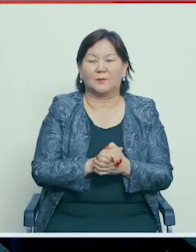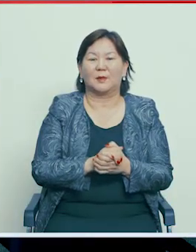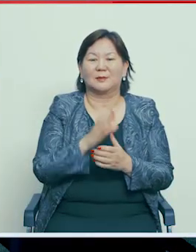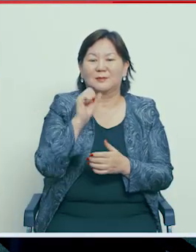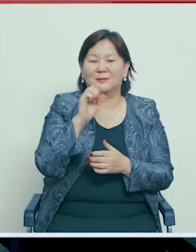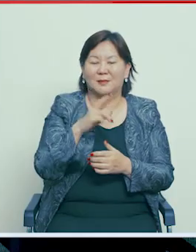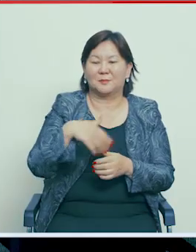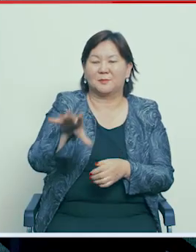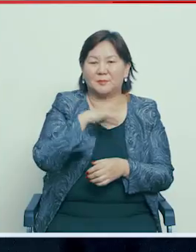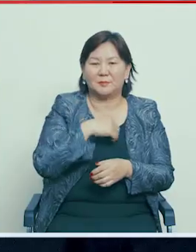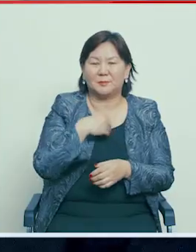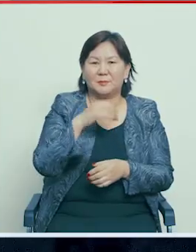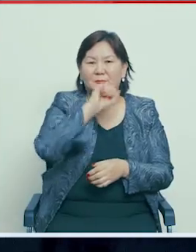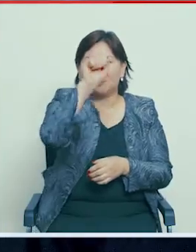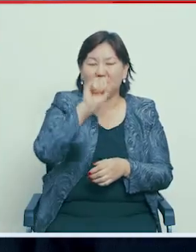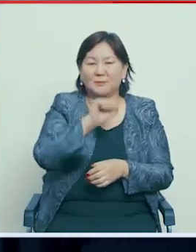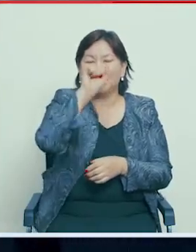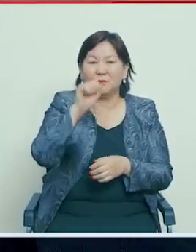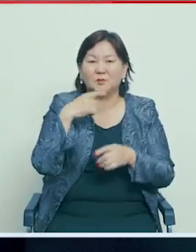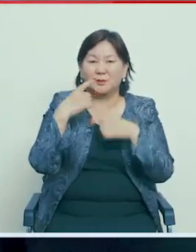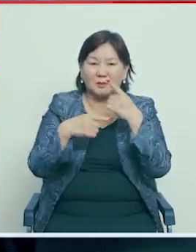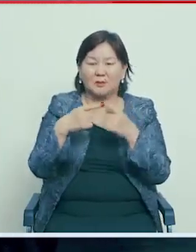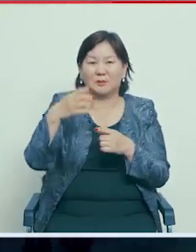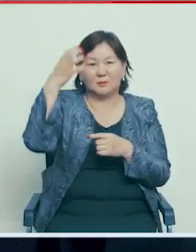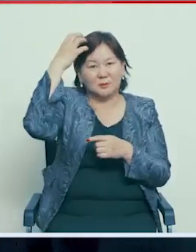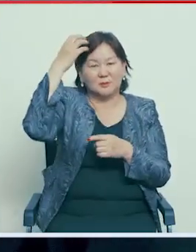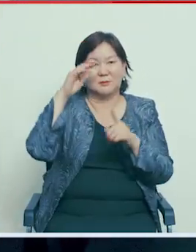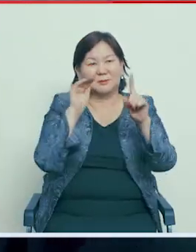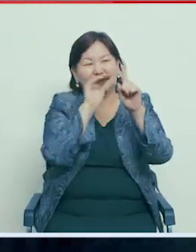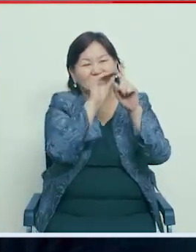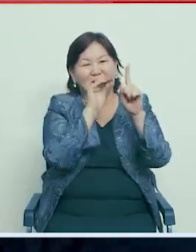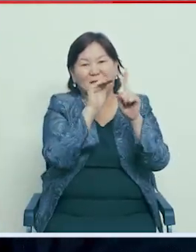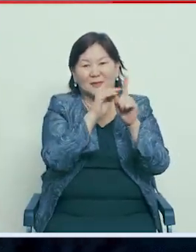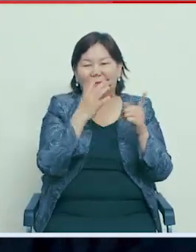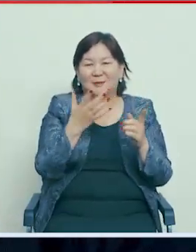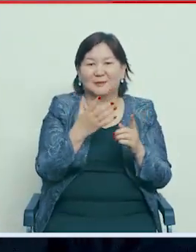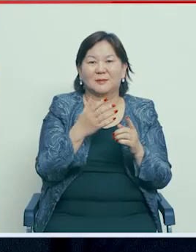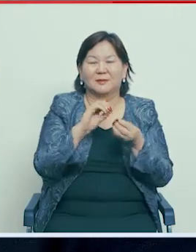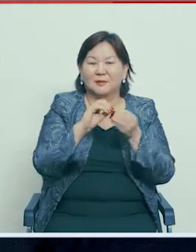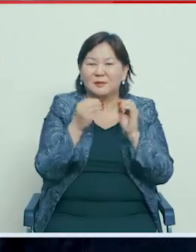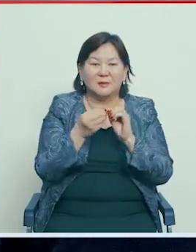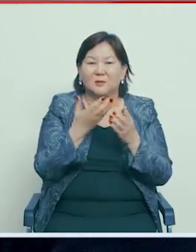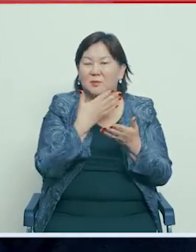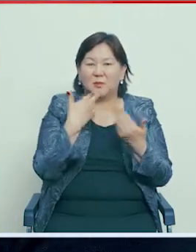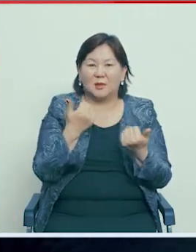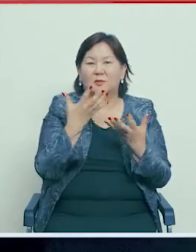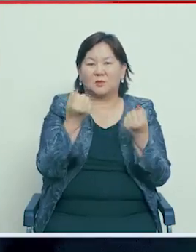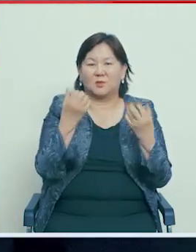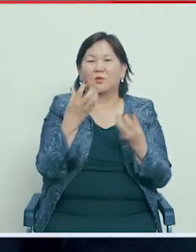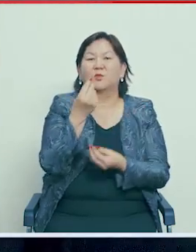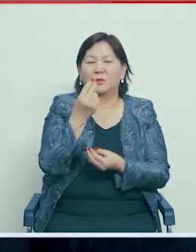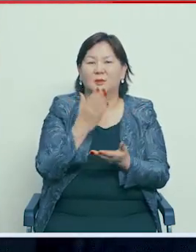Сая бид нар дандаа асуудал ярьсан. Яг төрд бид нар шаардахад одоо ингээд хийхгүй байгаа зүйлүүд байгаа нь